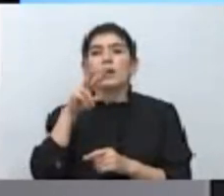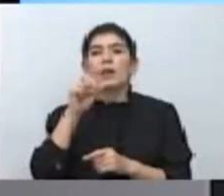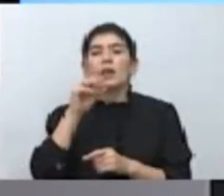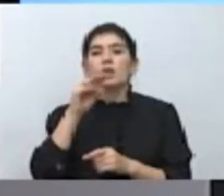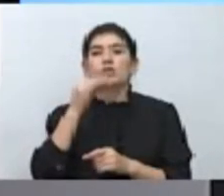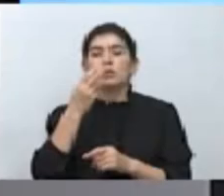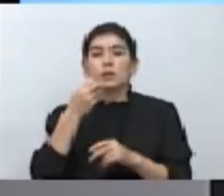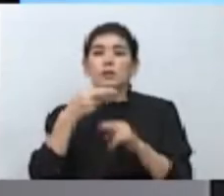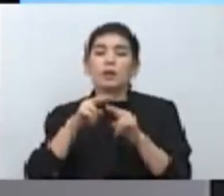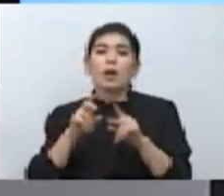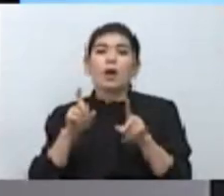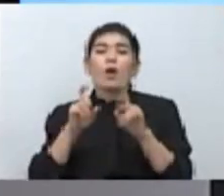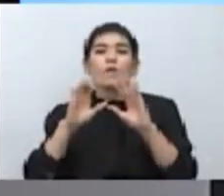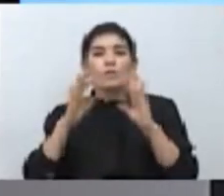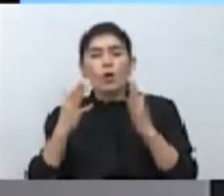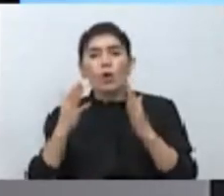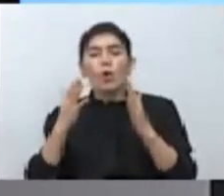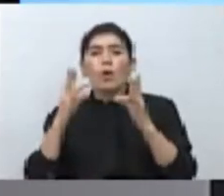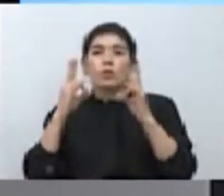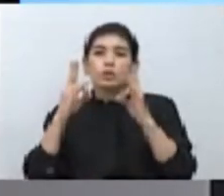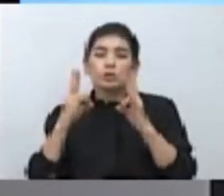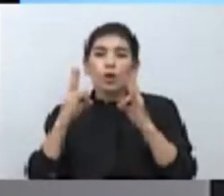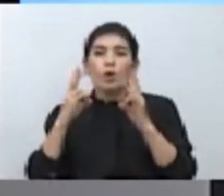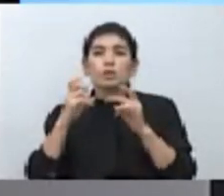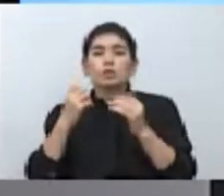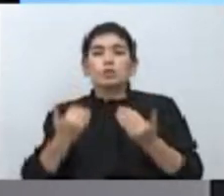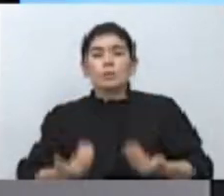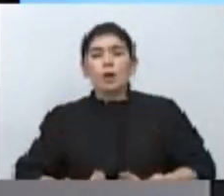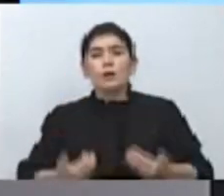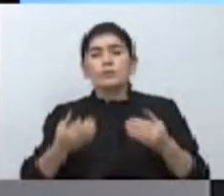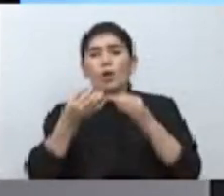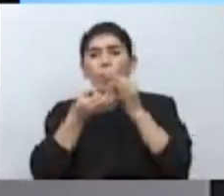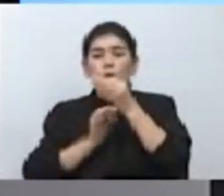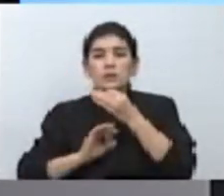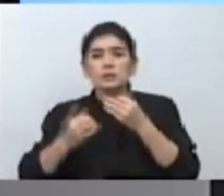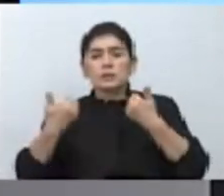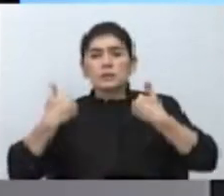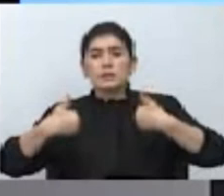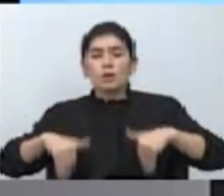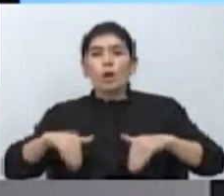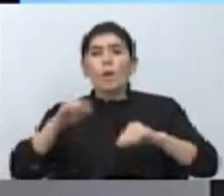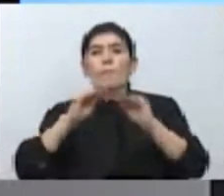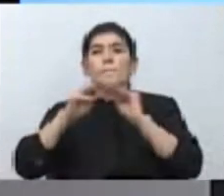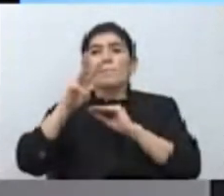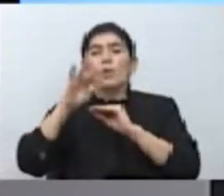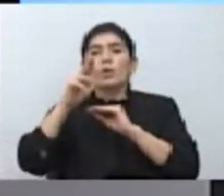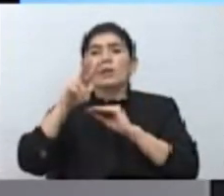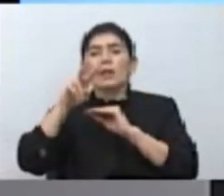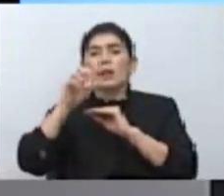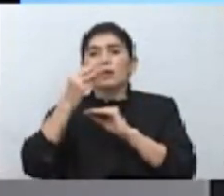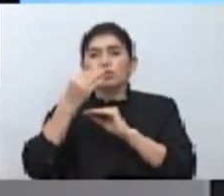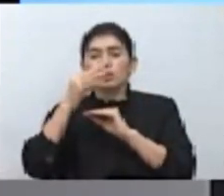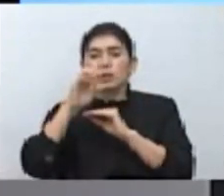hisoblanadi. Bunda biror bir voqea hodisa yoki o'sha tirik organizm sistemasi modellashtiriladi va shu